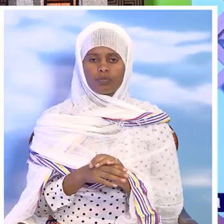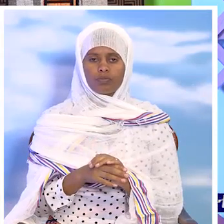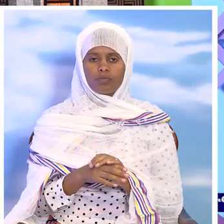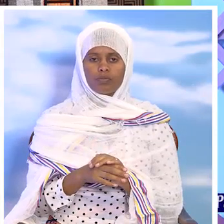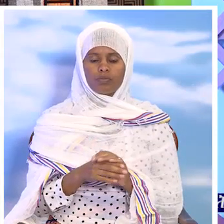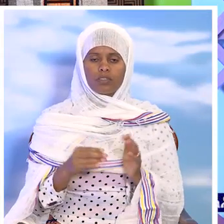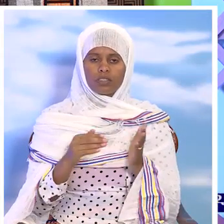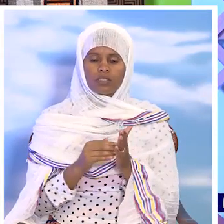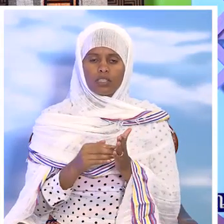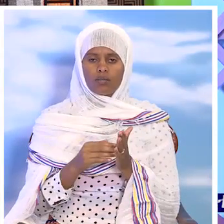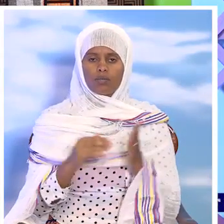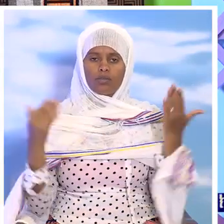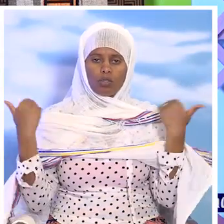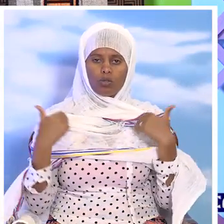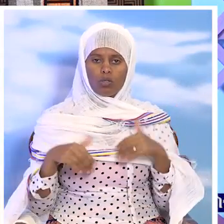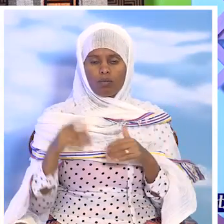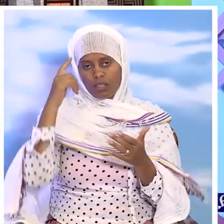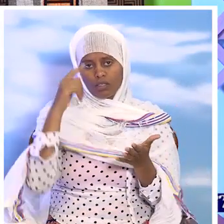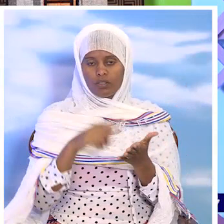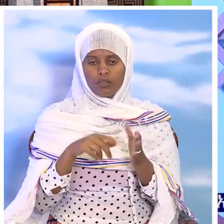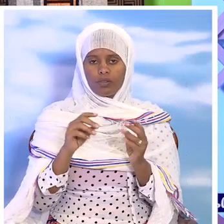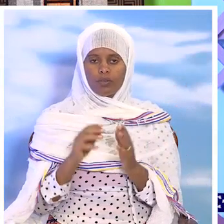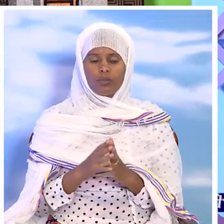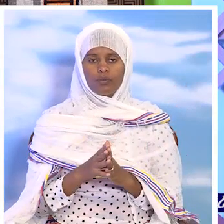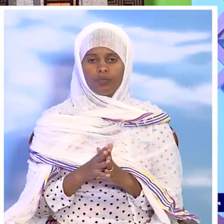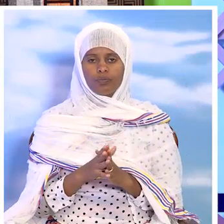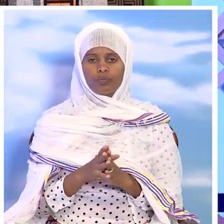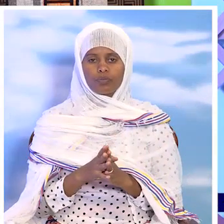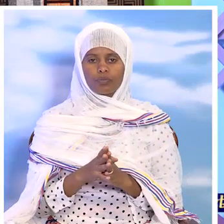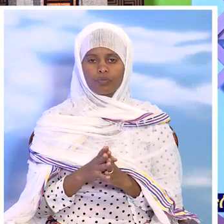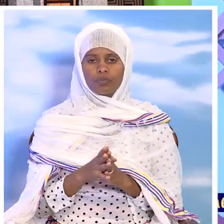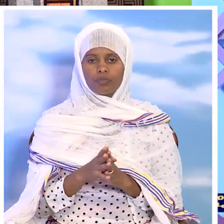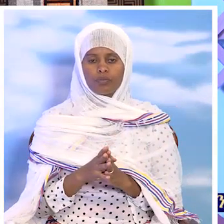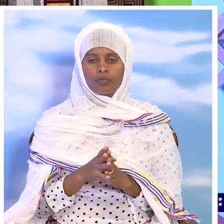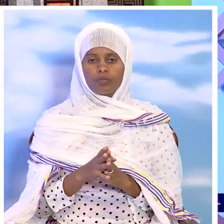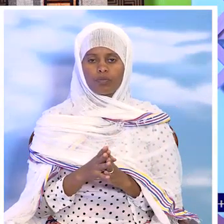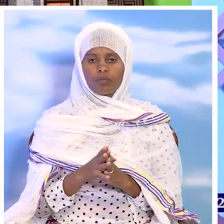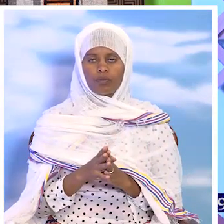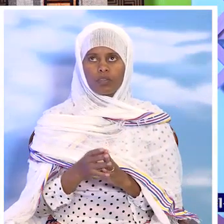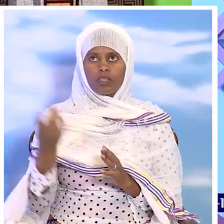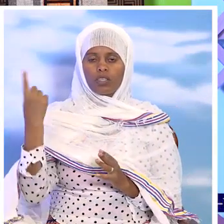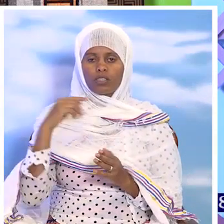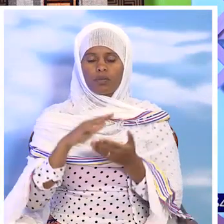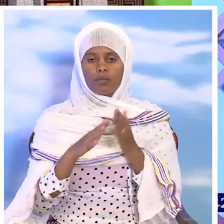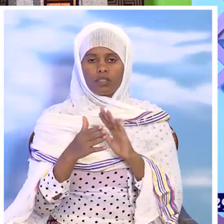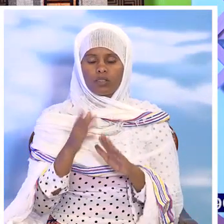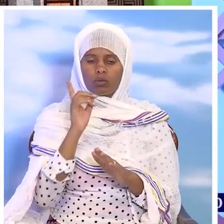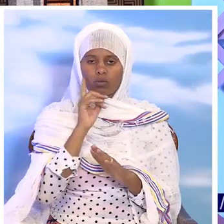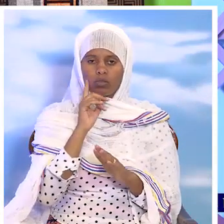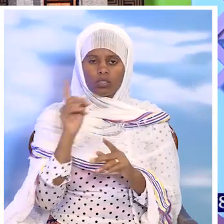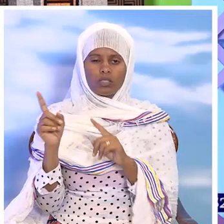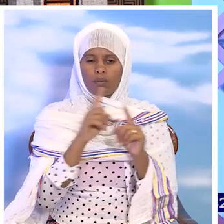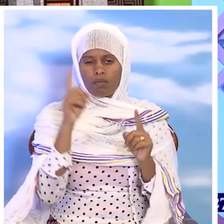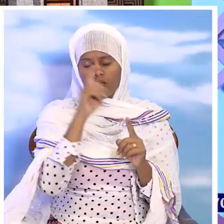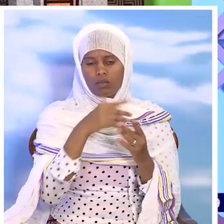ክሳብ ዘስቁሎ ማለት ይው አምዛ ሀደጎ እስከ ጊዜሁ ኢሉ ወንጀላ ወልቋስ አነጽሮ ዘሎ መመናን ናይ እግዚአብሔር ቤተሰብ ሁሉ ጊዜ ሰብ ሕማቅ ገብር